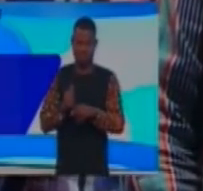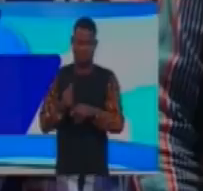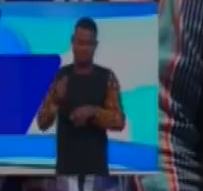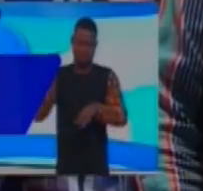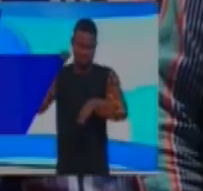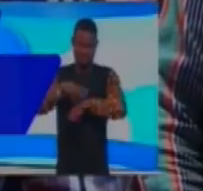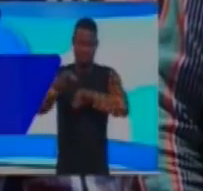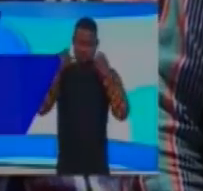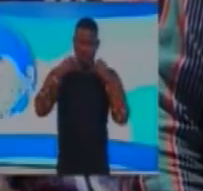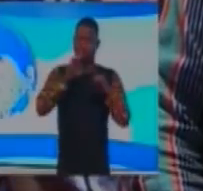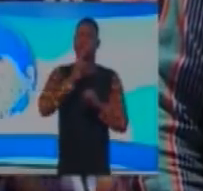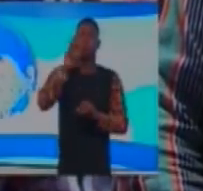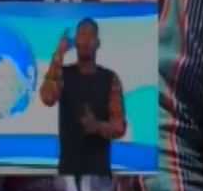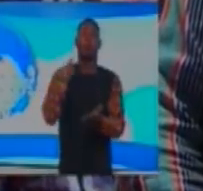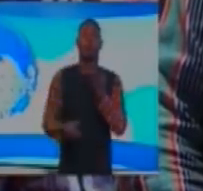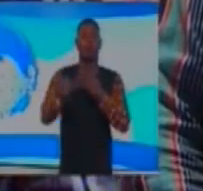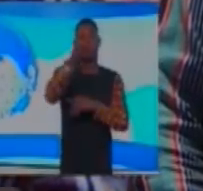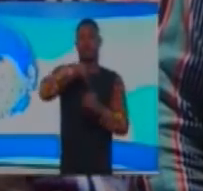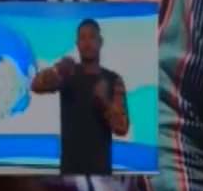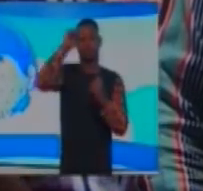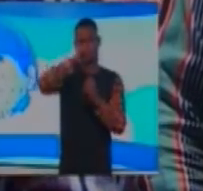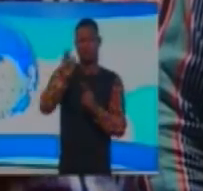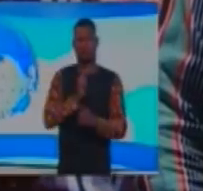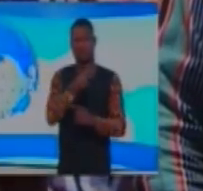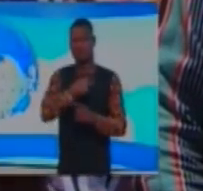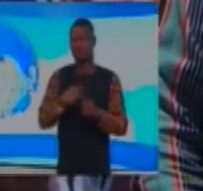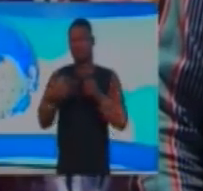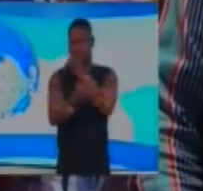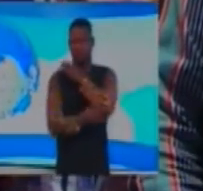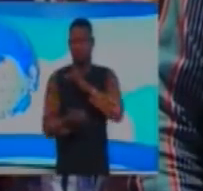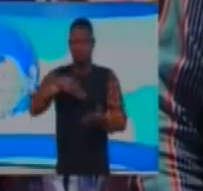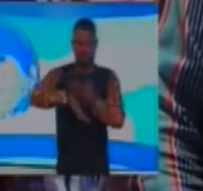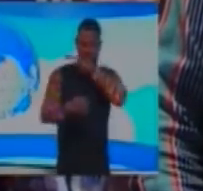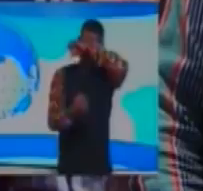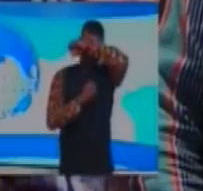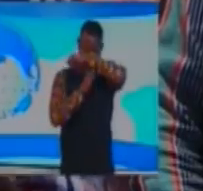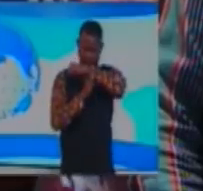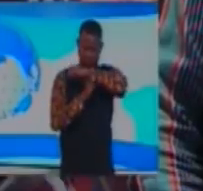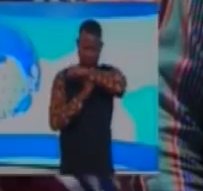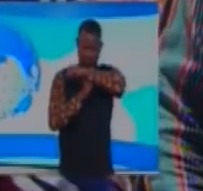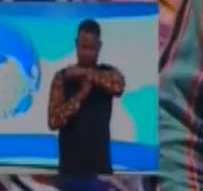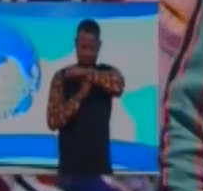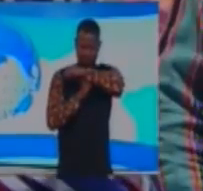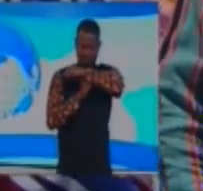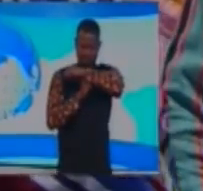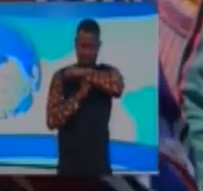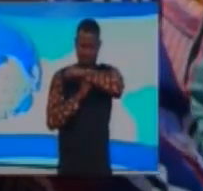l'information vraie. Quelle est la situation de notre pays en termes de sécurité ? En